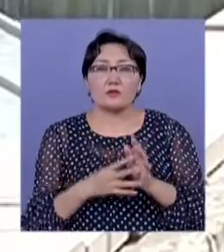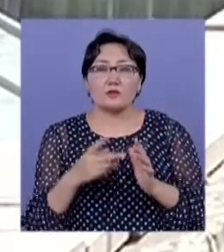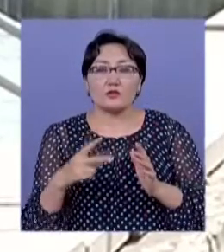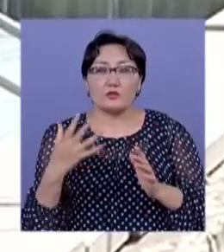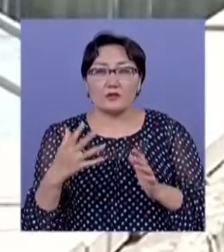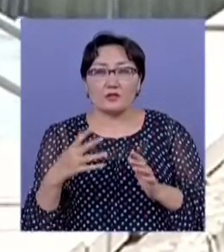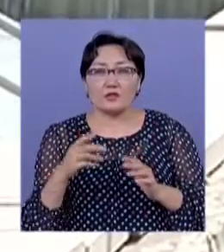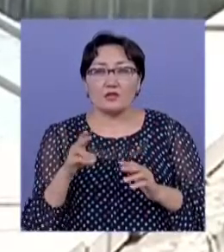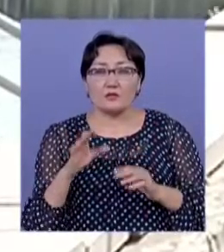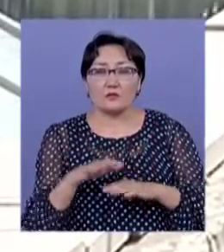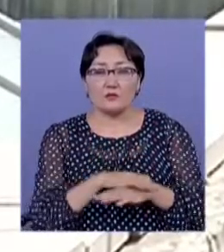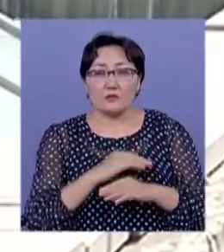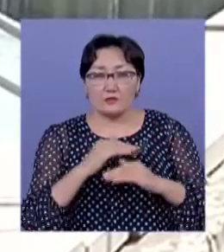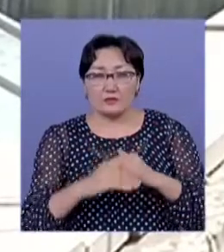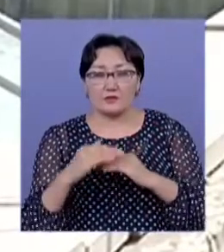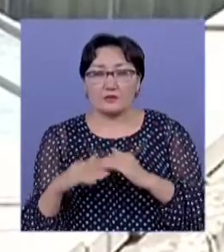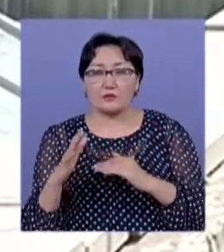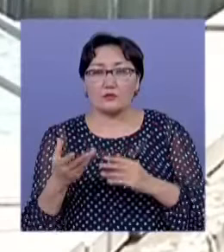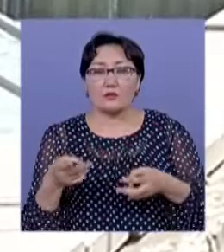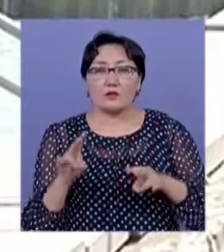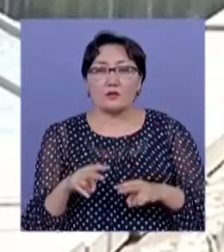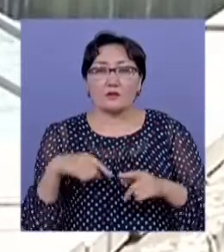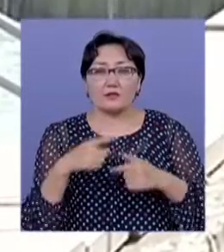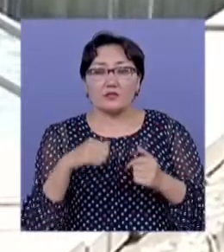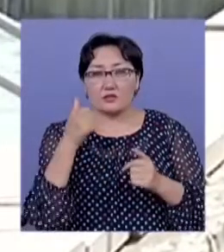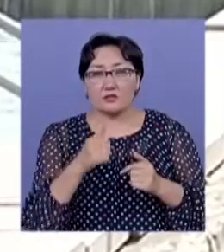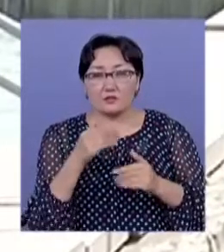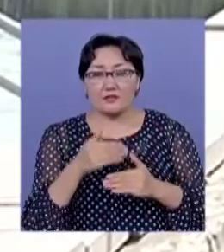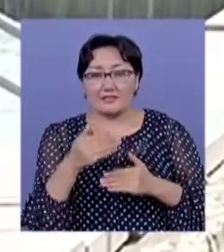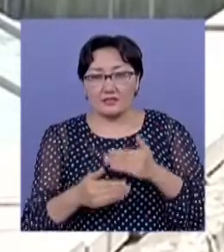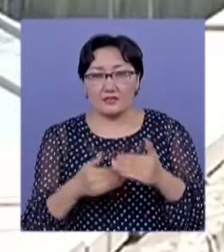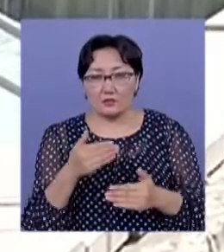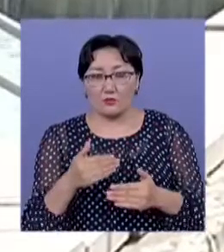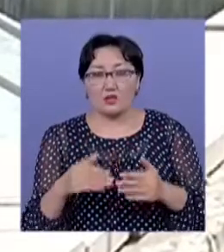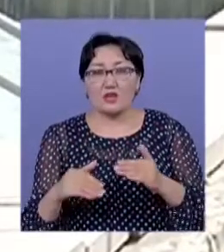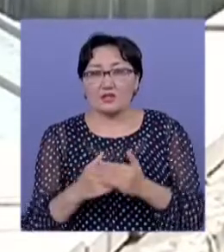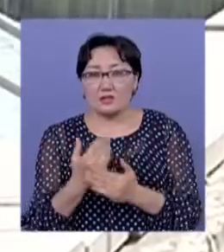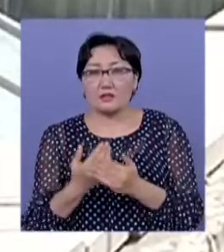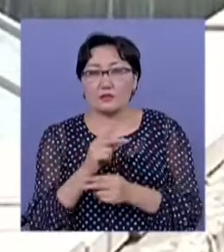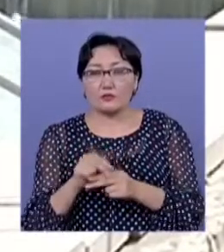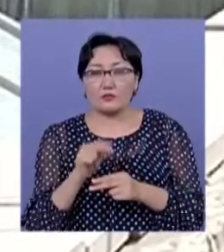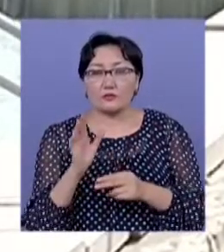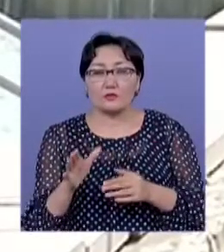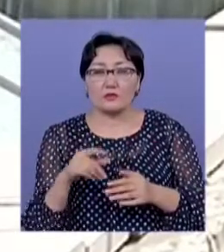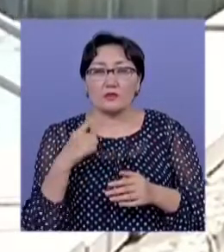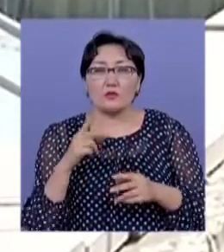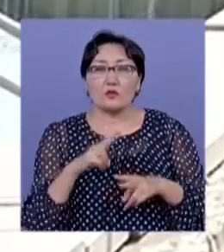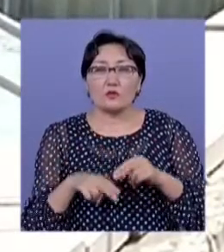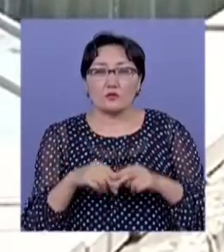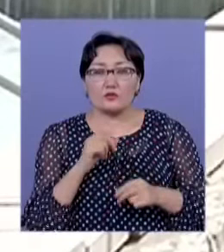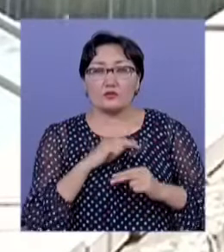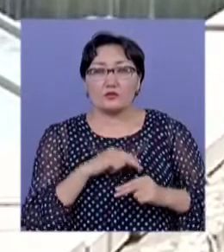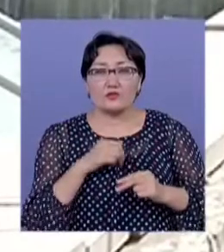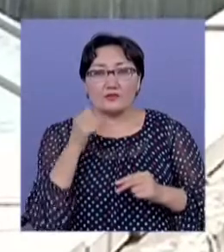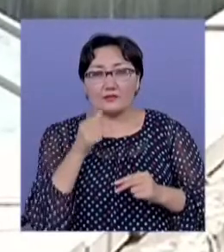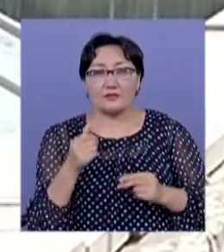метр тақтайдай тегістеледі. Қалғаны келесі жылдан бастап кезең-кезең бойынша жаңартылып отырады. Айта кетейік, құрылыс жұмыстары